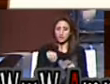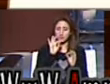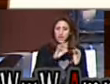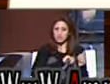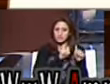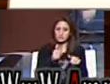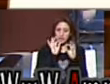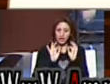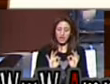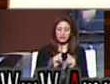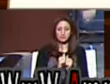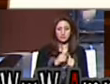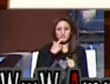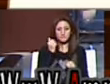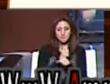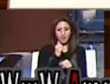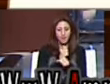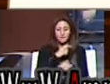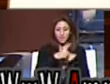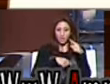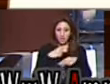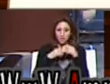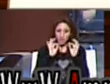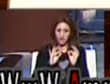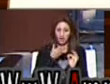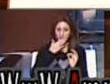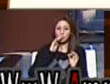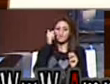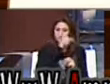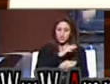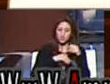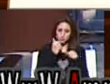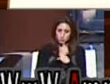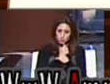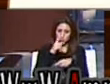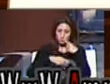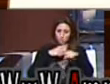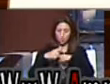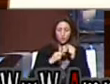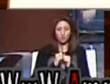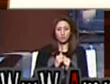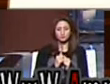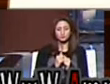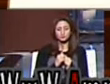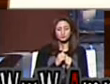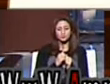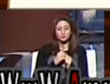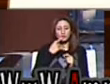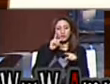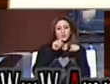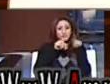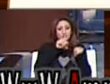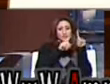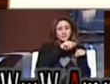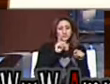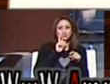بعض العمل في النيابات، فلم تتوقف النيابات عن العمل الحمد لله. قررهم النهارده بالعدول